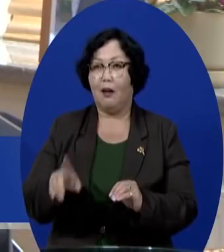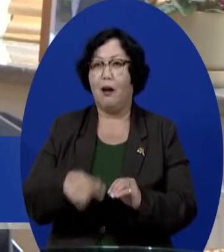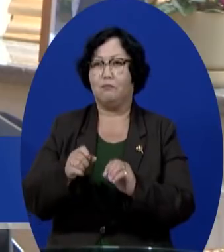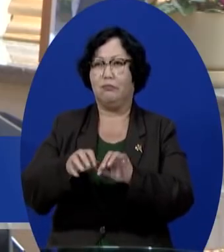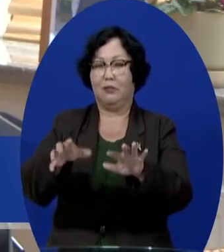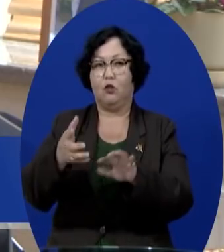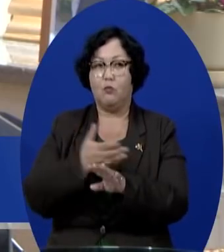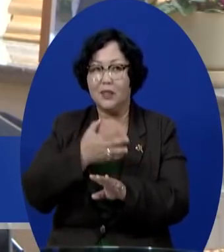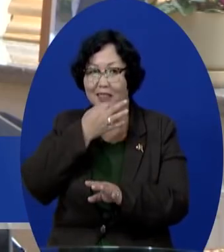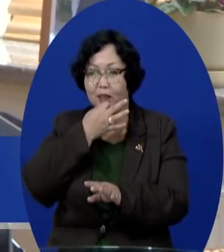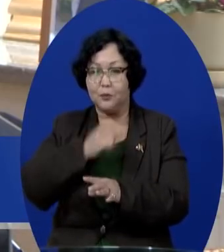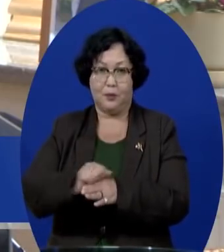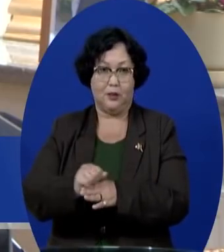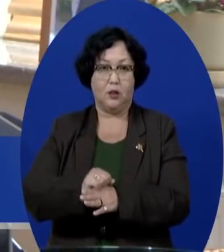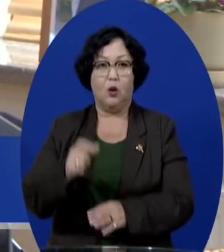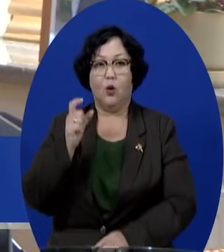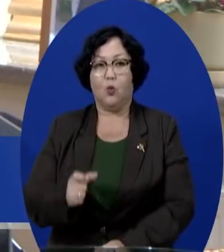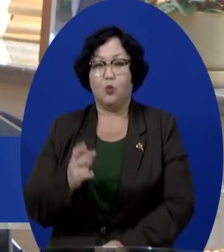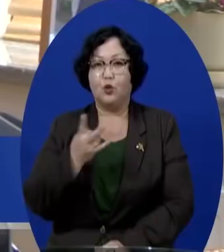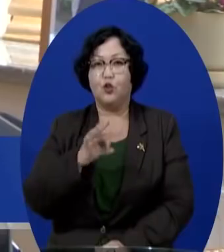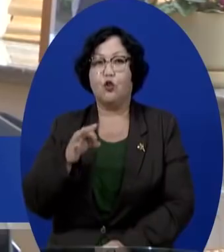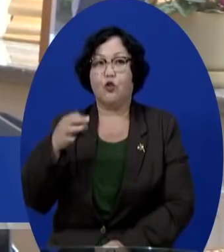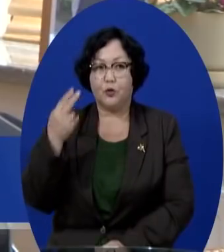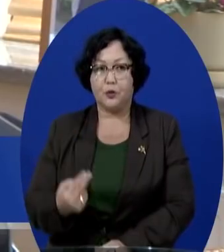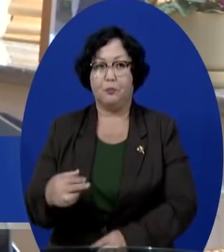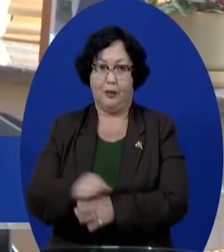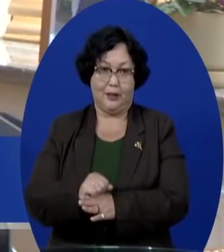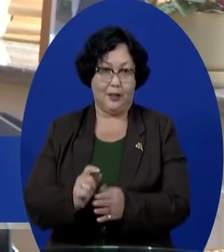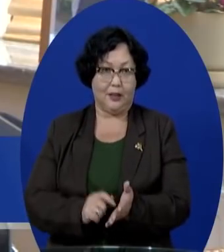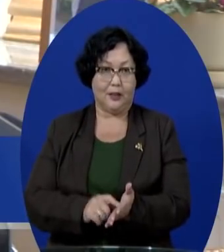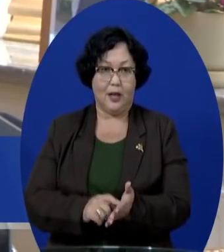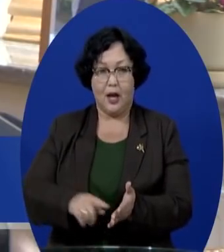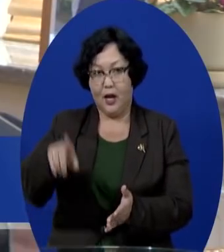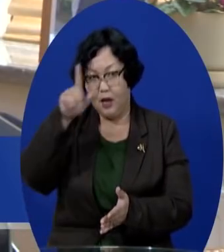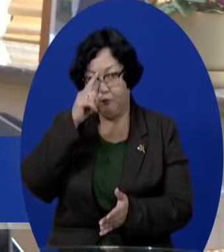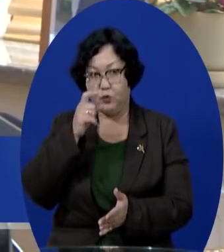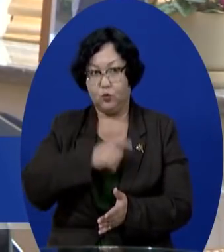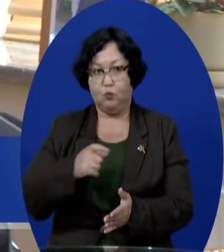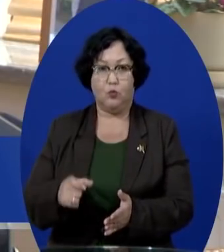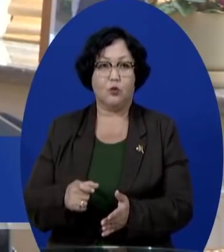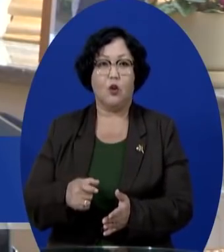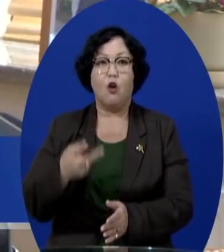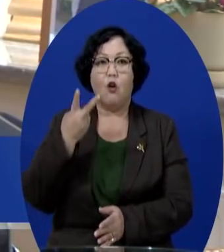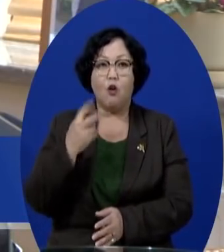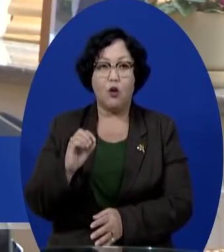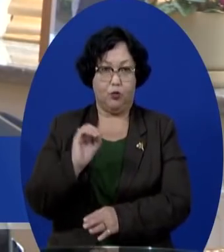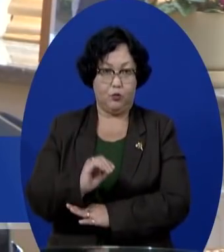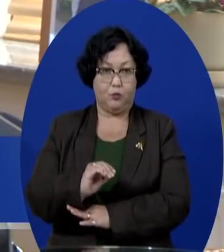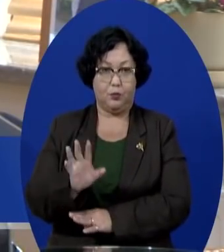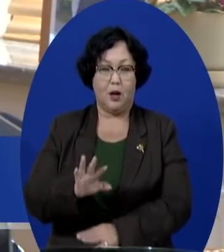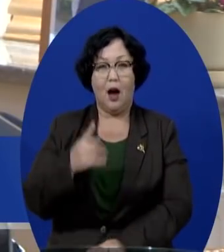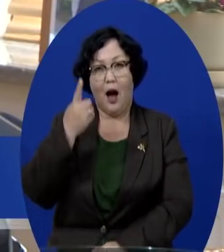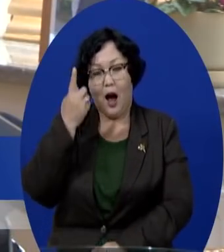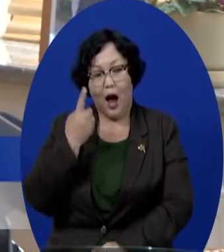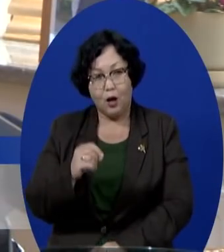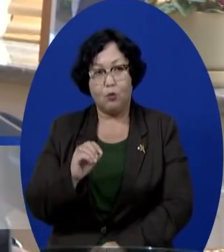хүний нөөцийн бэлэн байдлаа хангах бол зайлшгүй шаардлагатай. Тэрхүү одоо хугацаагаар одоо 20 хоног амардаг бол 10 хоног юм 14 хоногийн ч юм уу